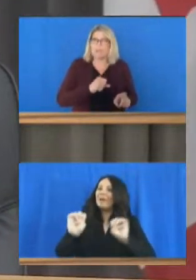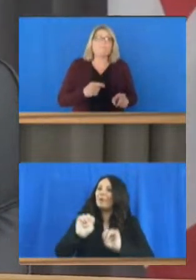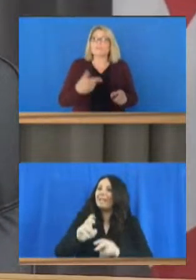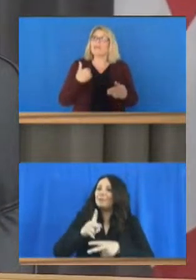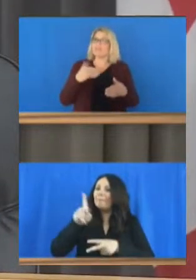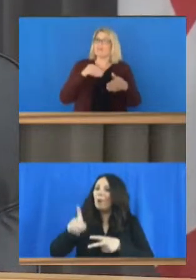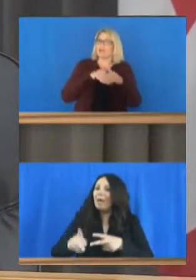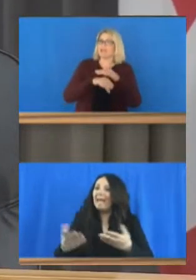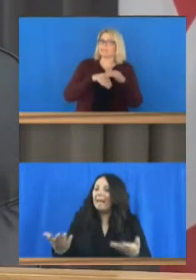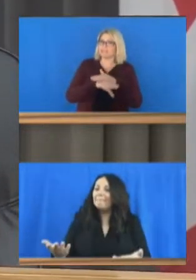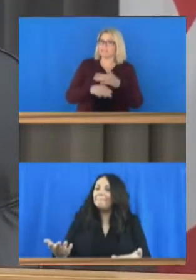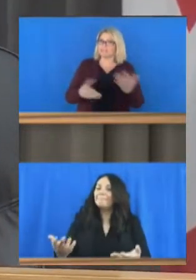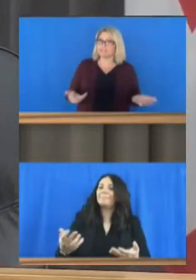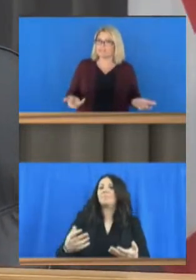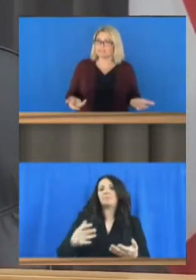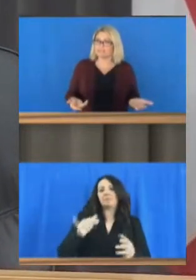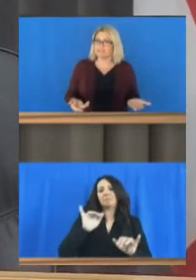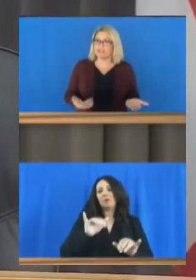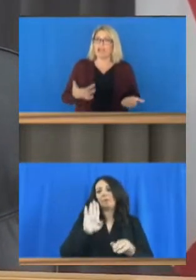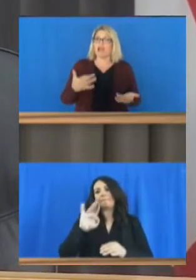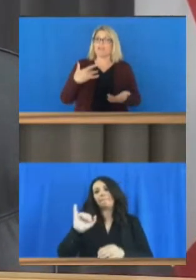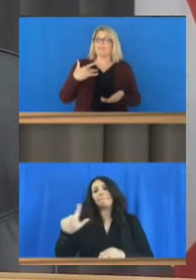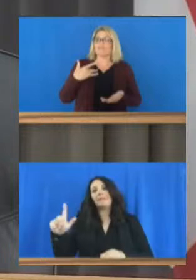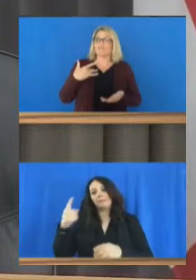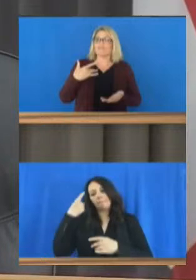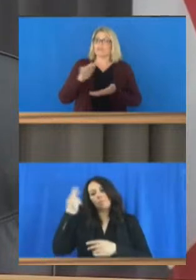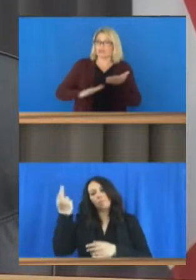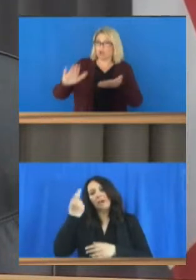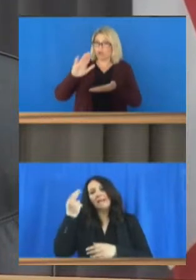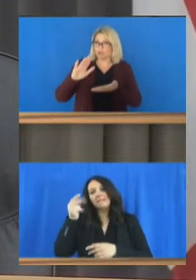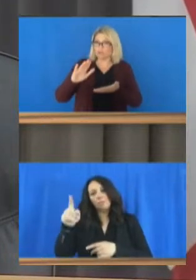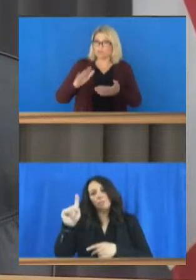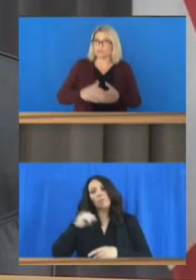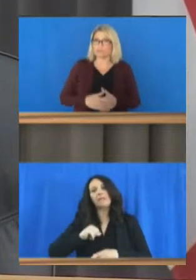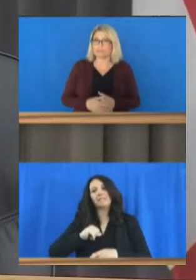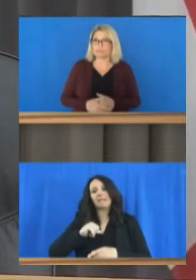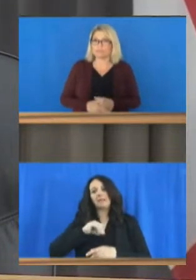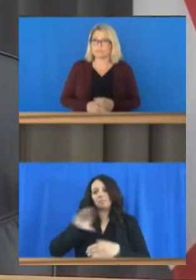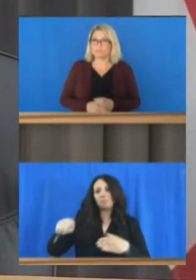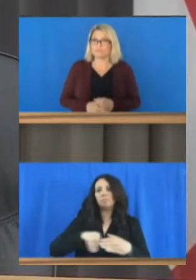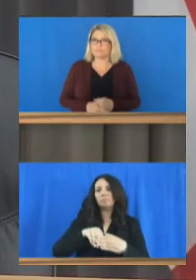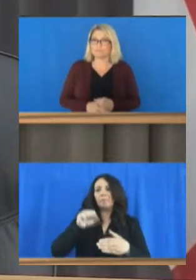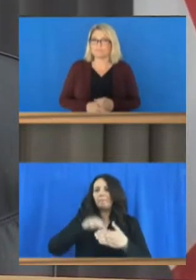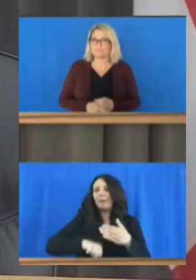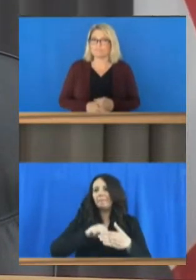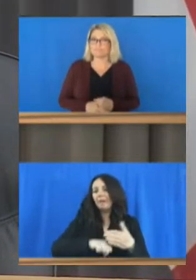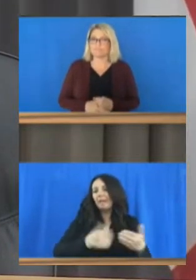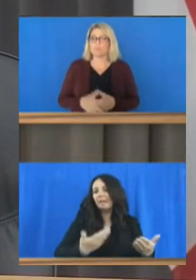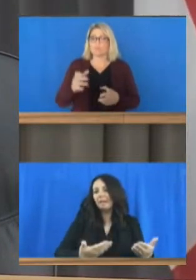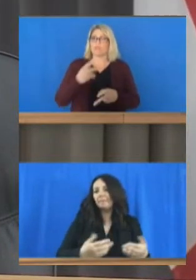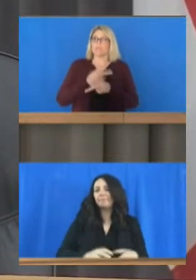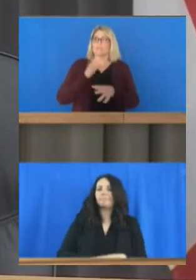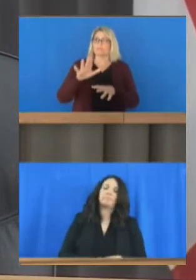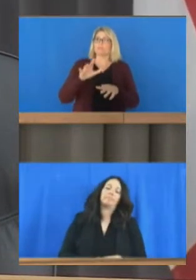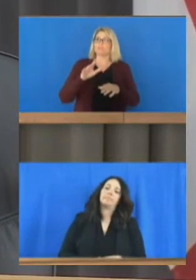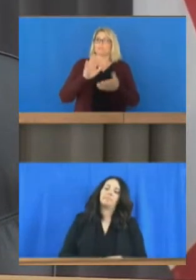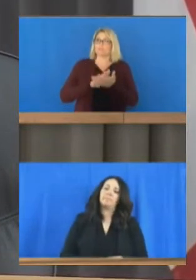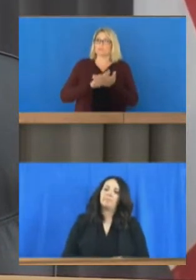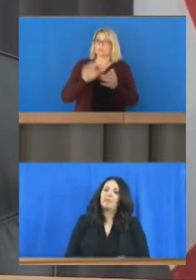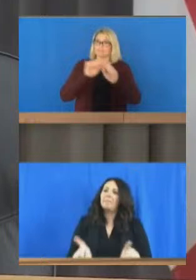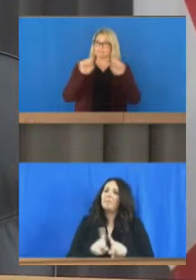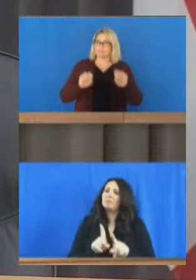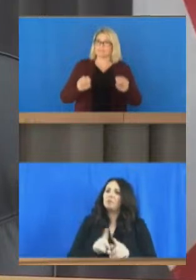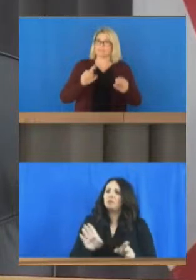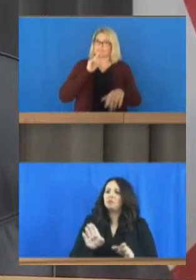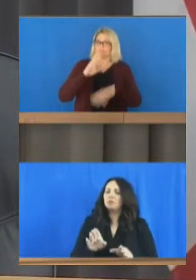So social development, they actually received the data from 69% of the homes, so 390 out of